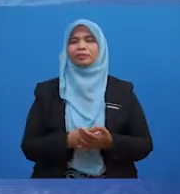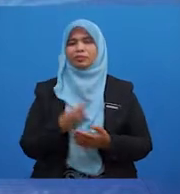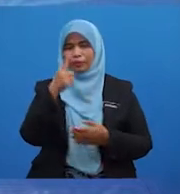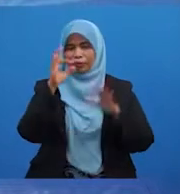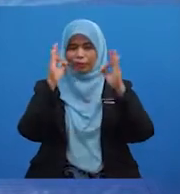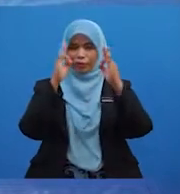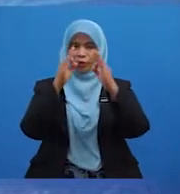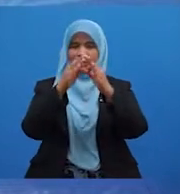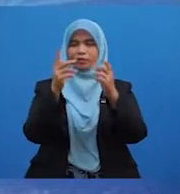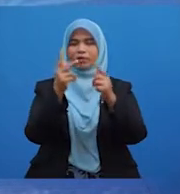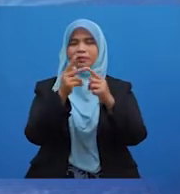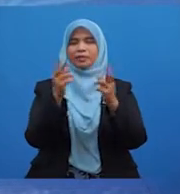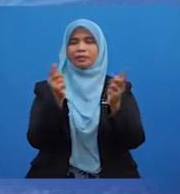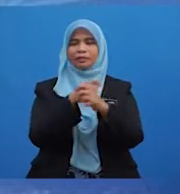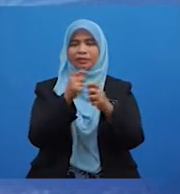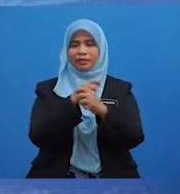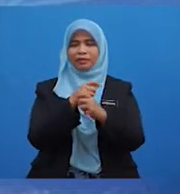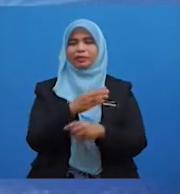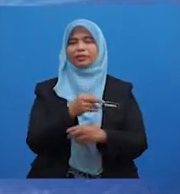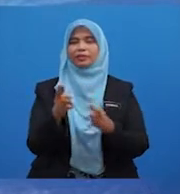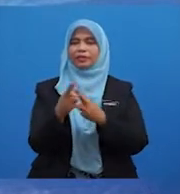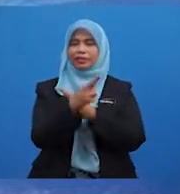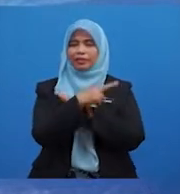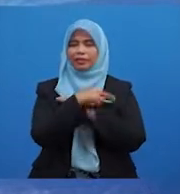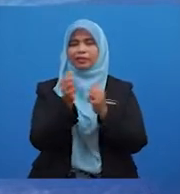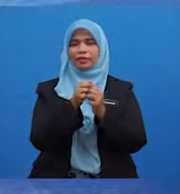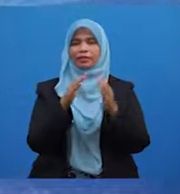juga rehat yang penuh dengan keselesaan.